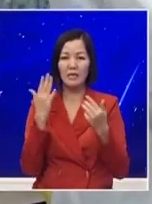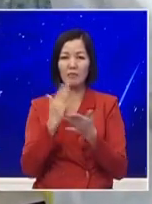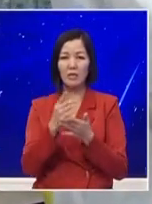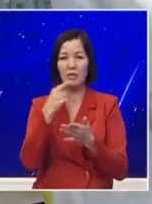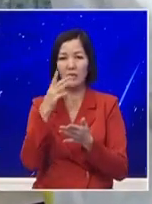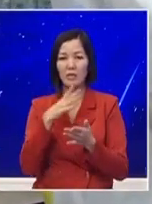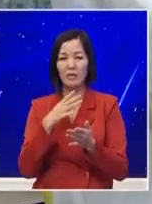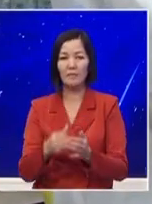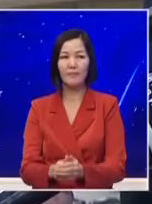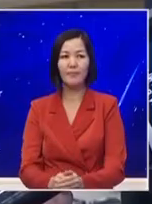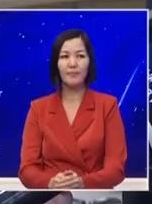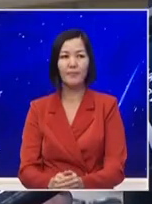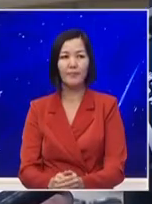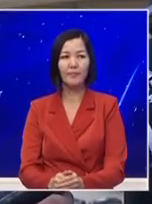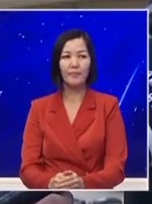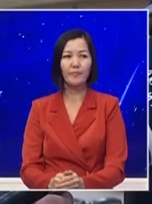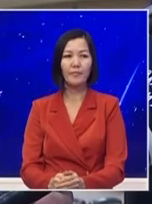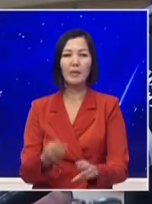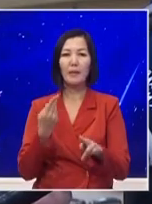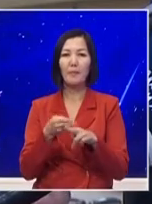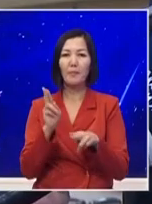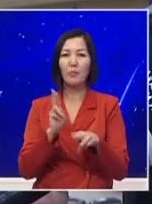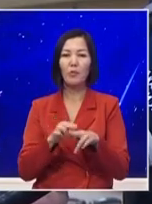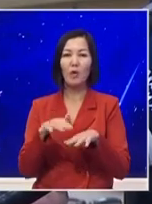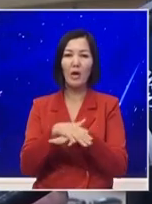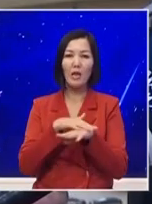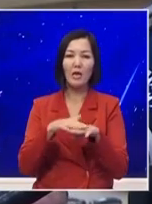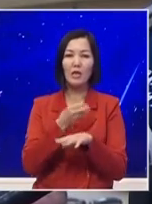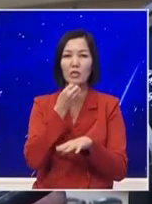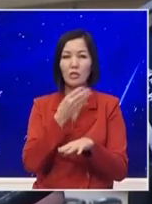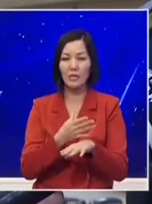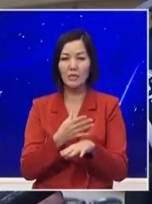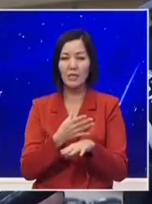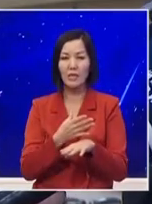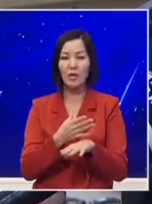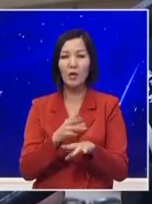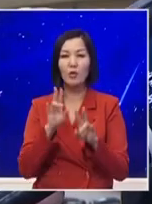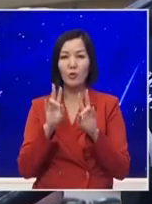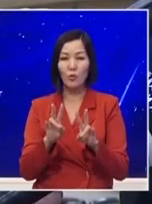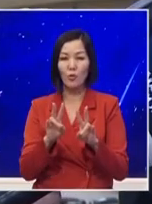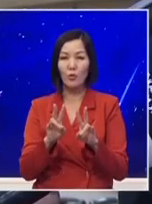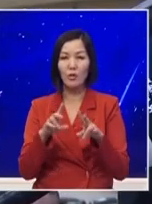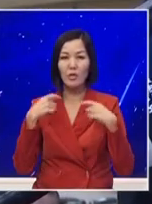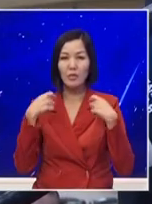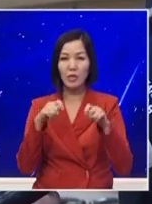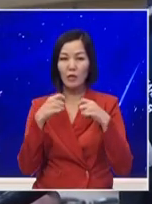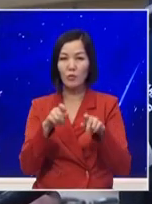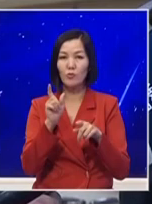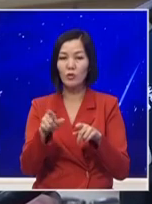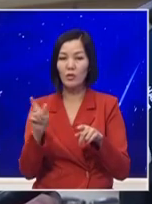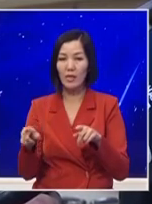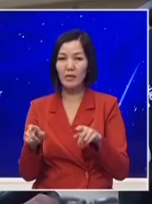Омаров. Ол бір жағына халыққа жақсы шығар, бірақ та сатушы адамдар